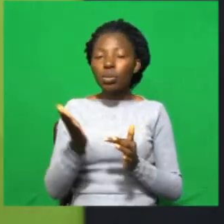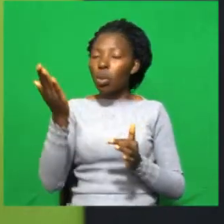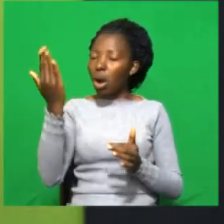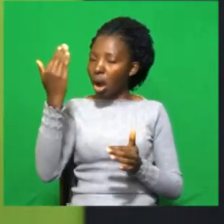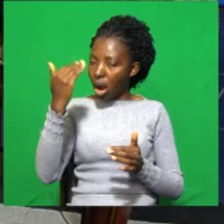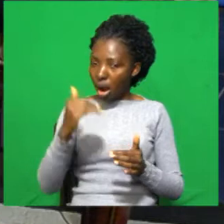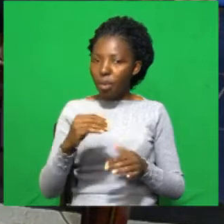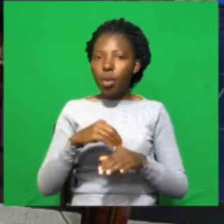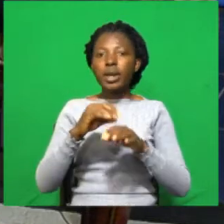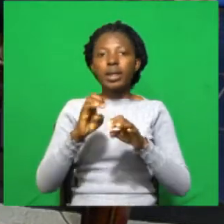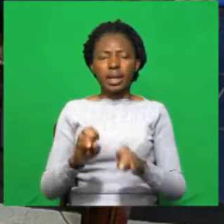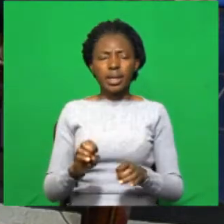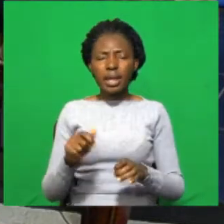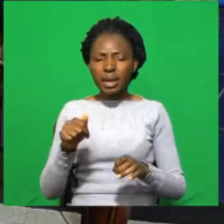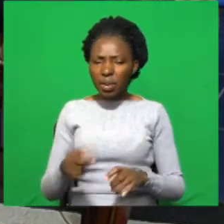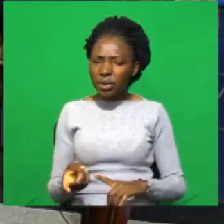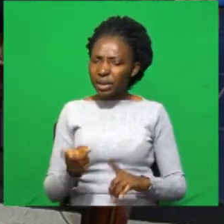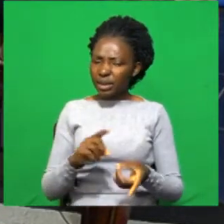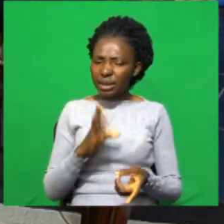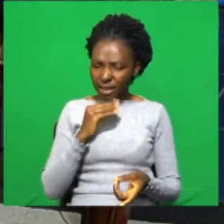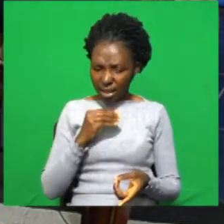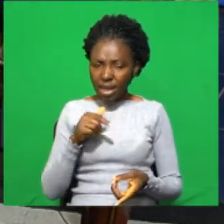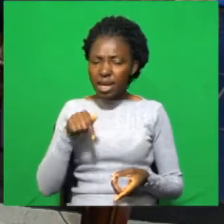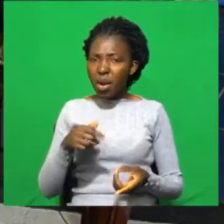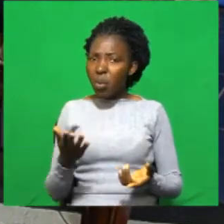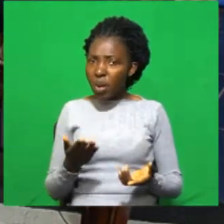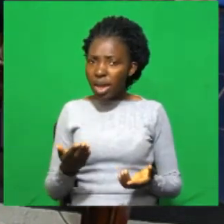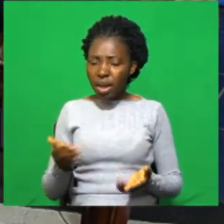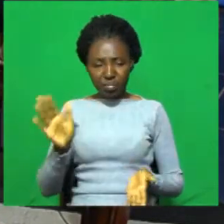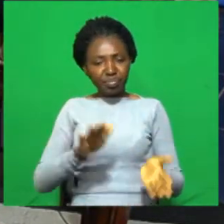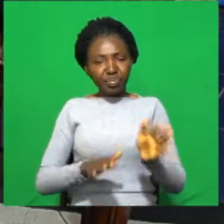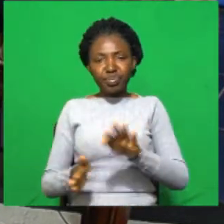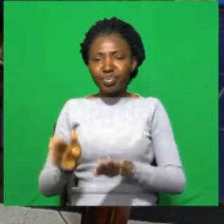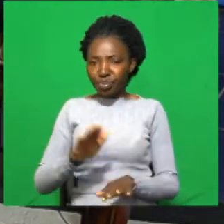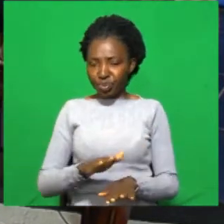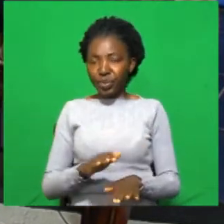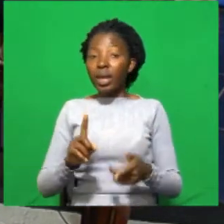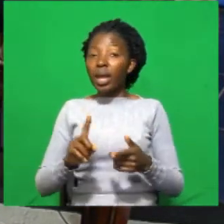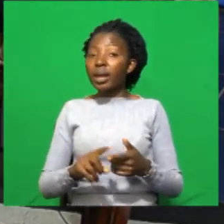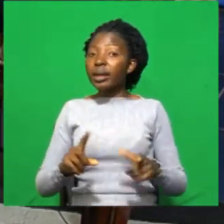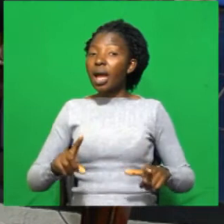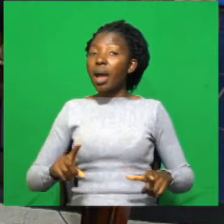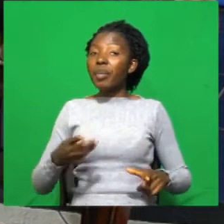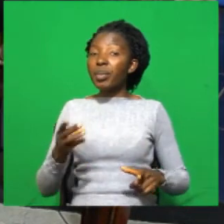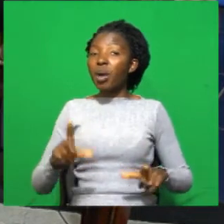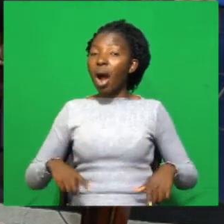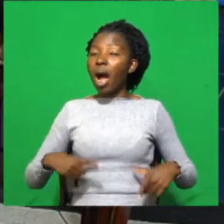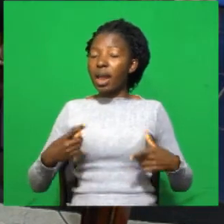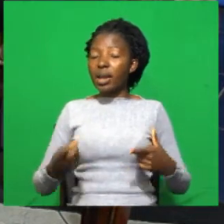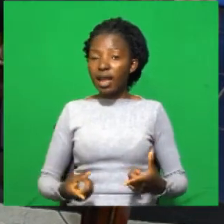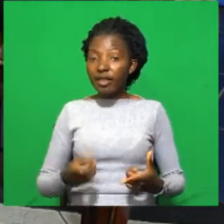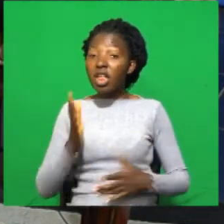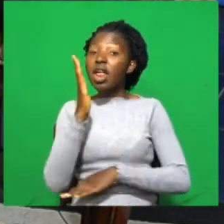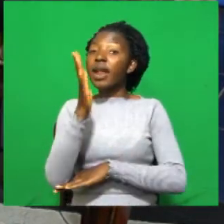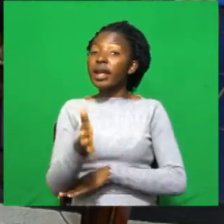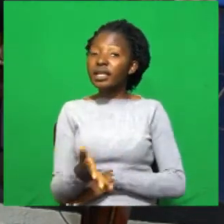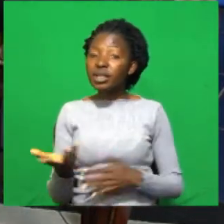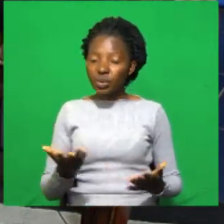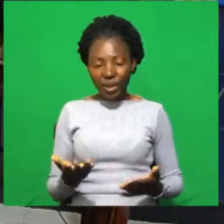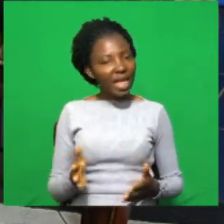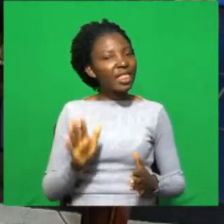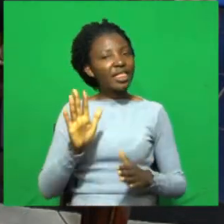one. Vakafa zviya tati vari kupi pastor? Hanzi vari mumakuva. Vari kumakuva. Ko vapenyu vanoita kuda kwaMwari zvino vari